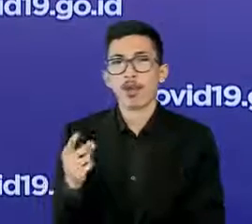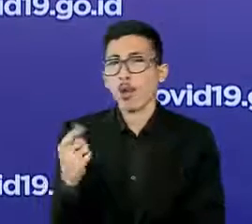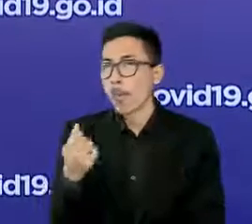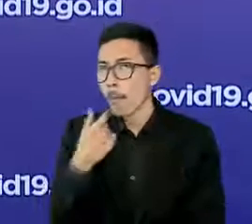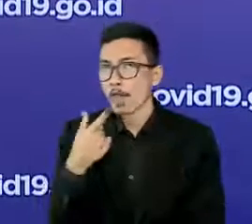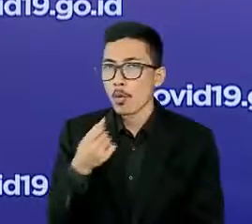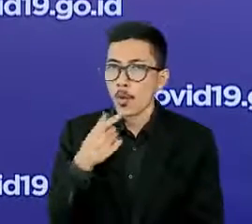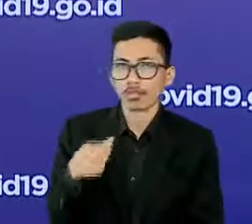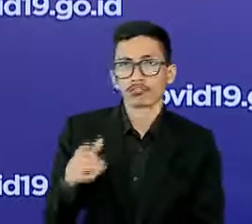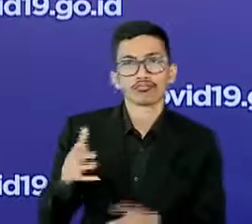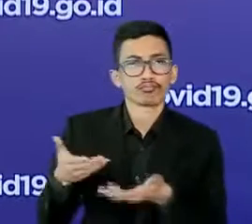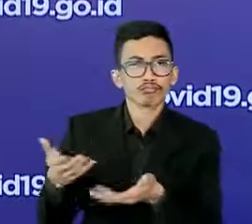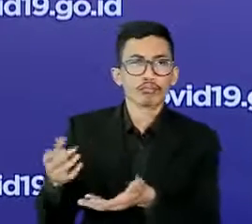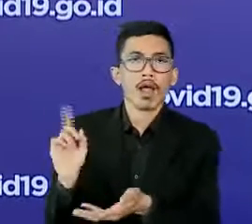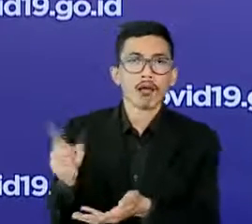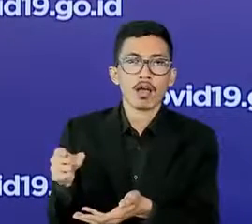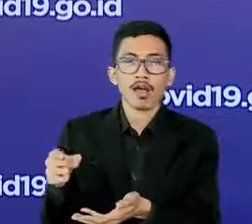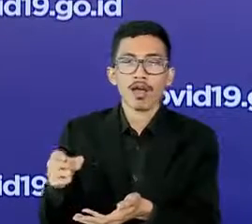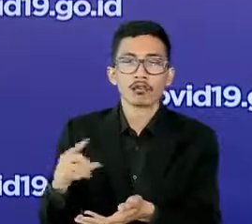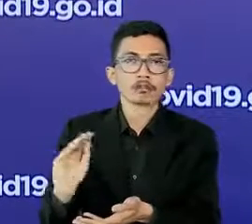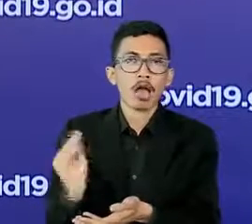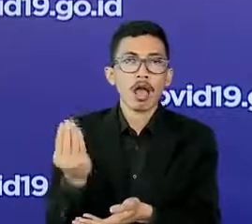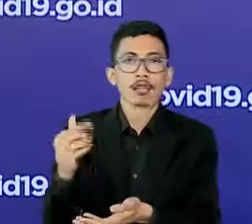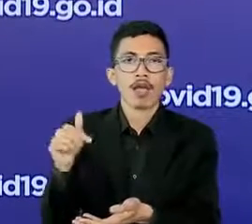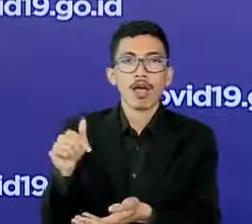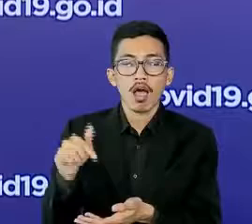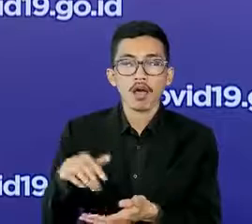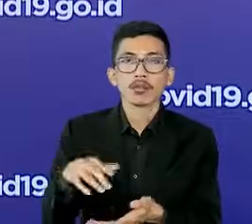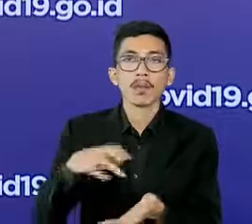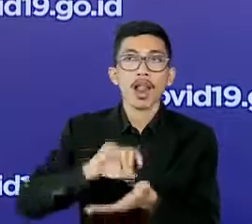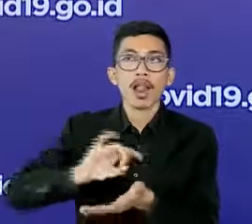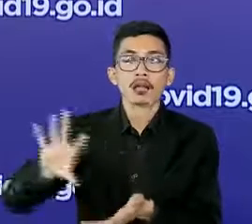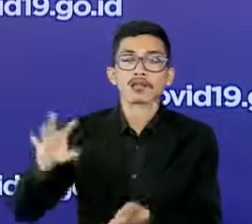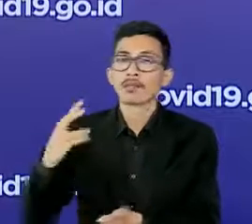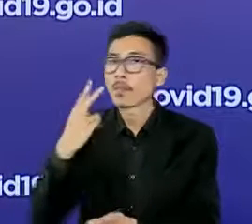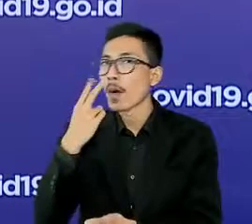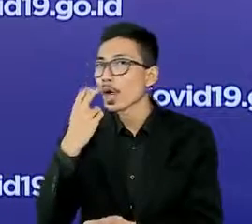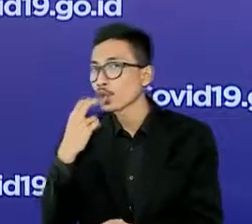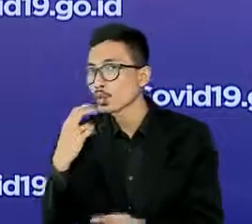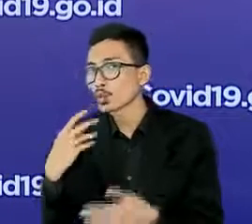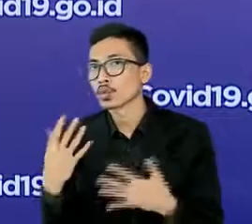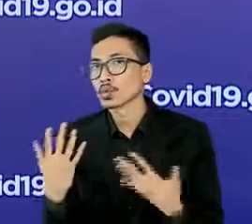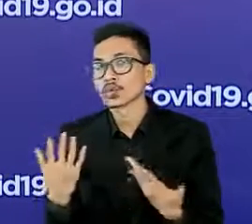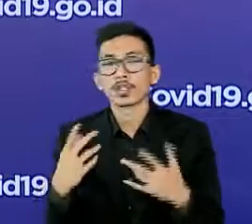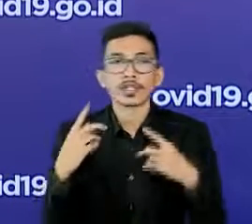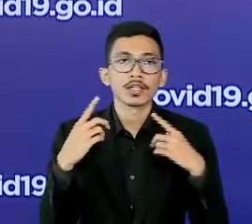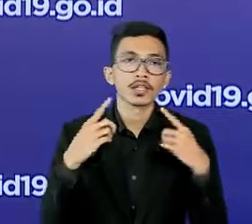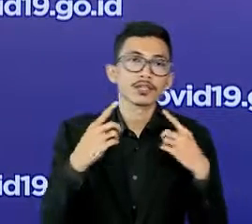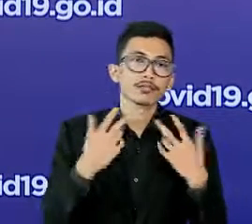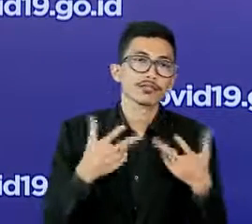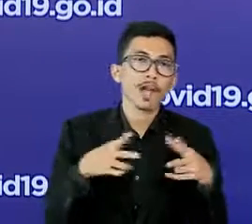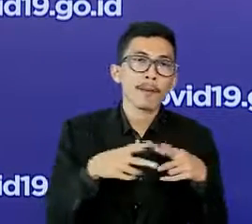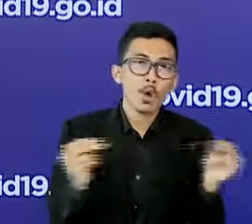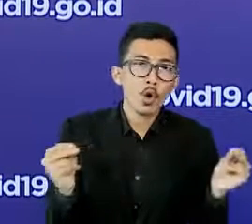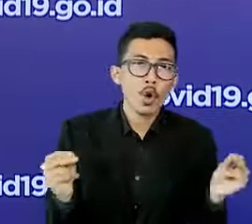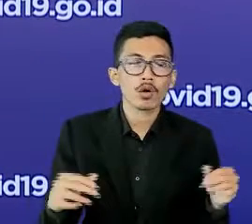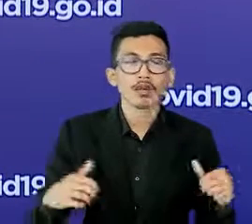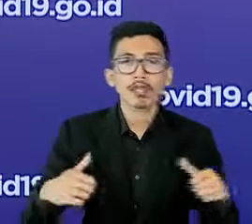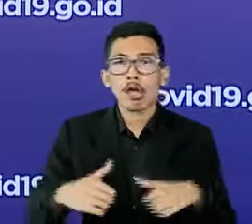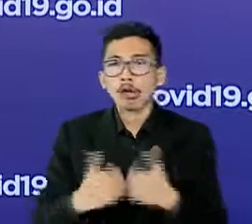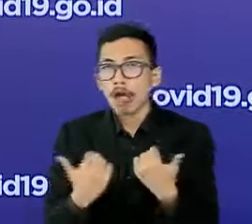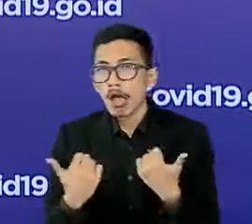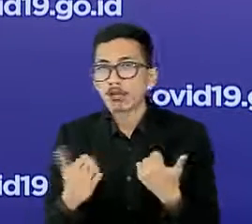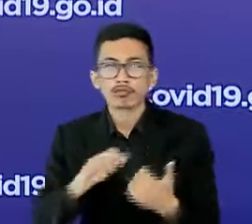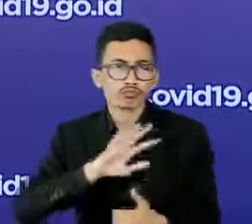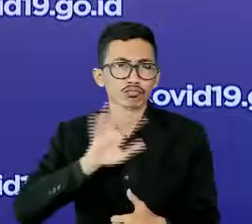Jakarta wilayah dapur cepat tetapi juga demikian di Bandung di Depok di kota Tangerang semua sudah siap